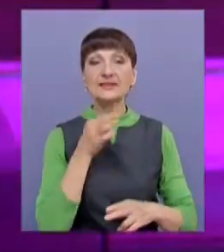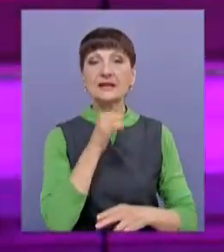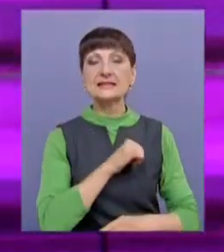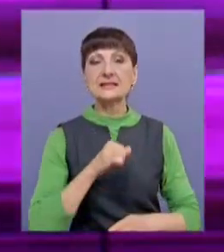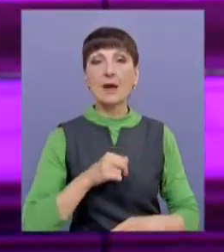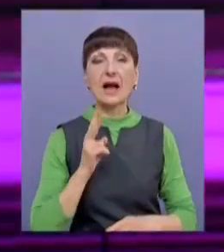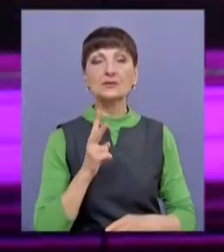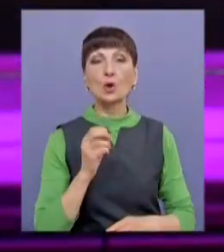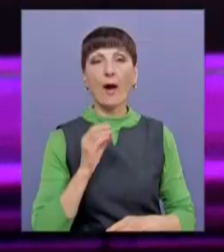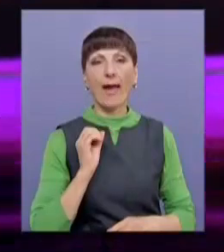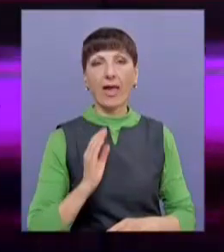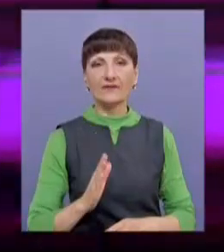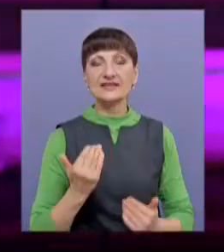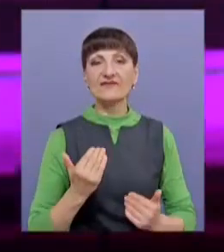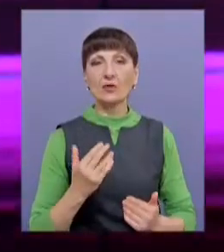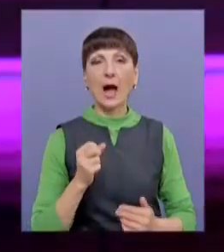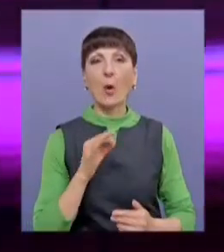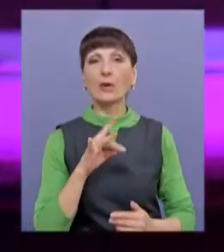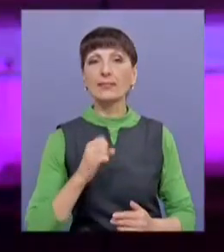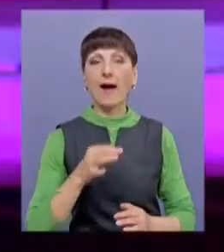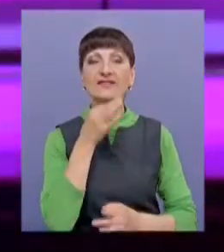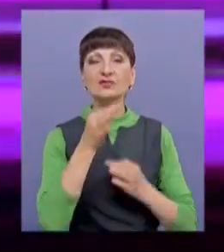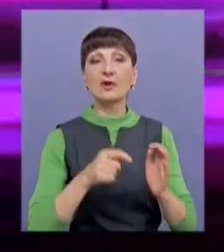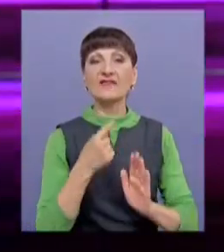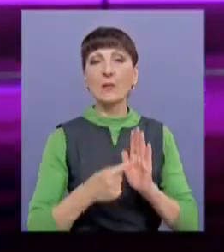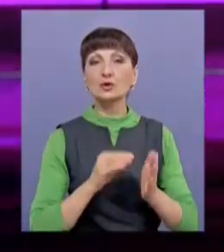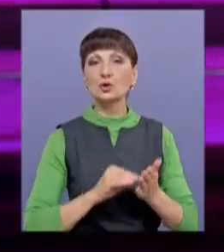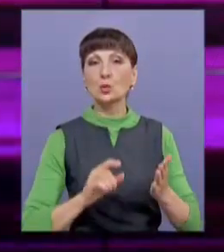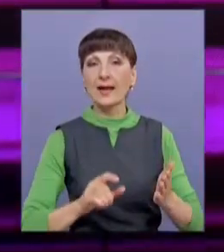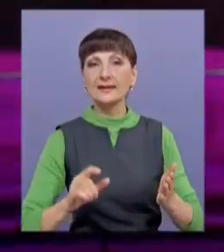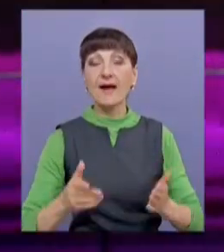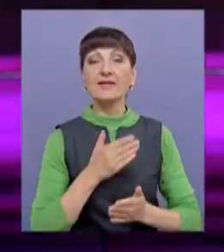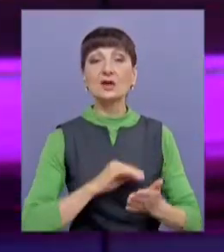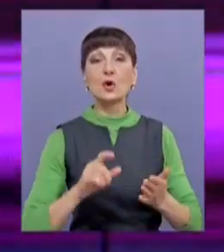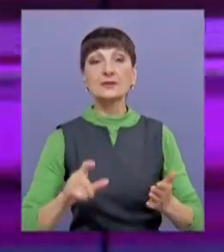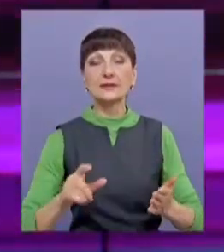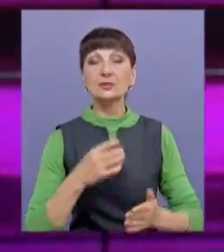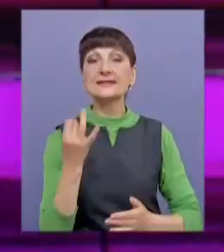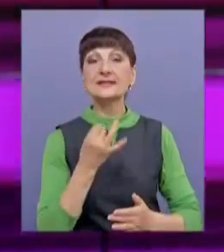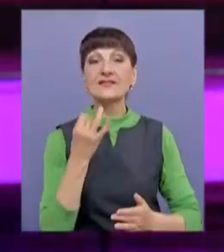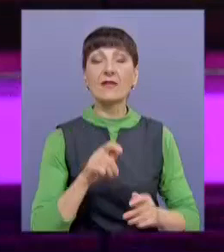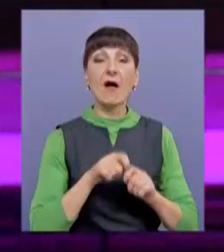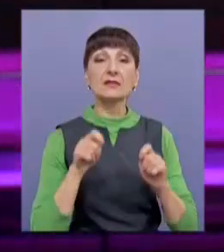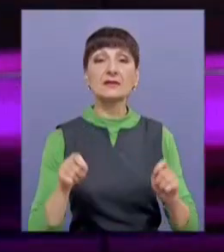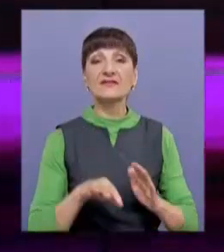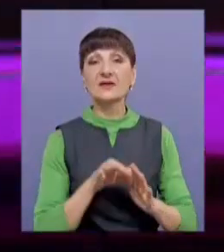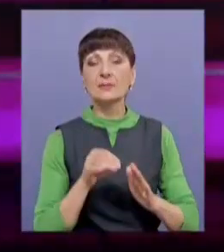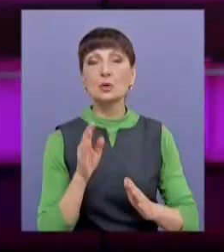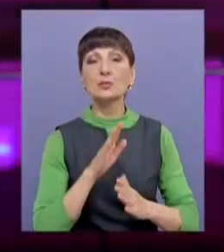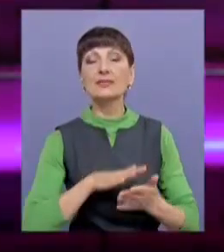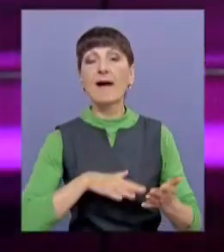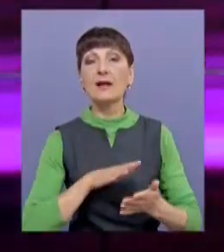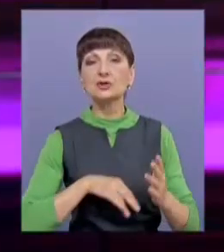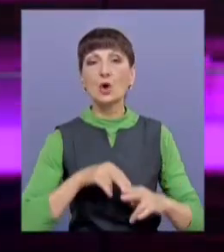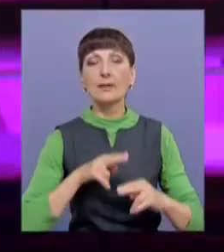сам Касым-Жомарт Токаев. Сегодня в Акорде он отвечал на вопросы журналистов. Моих коллег интересовала открытость выборов, судьба правительства,